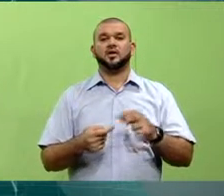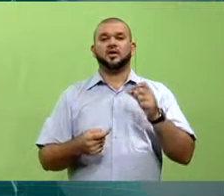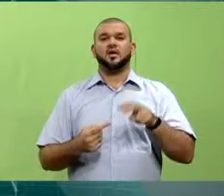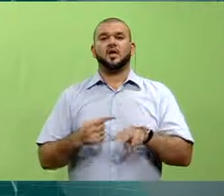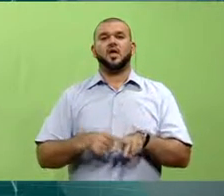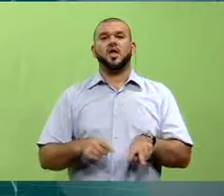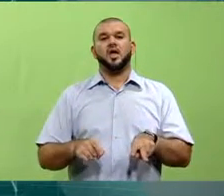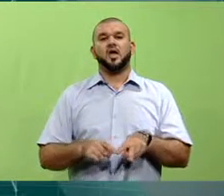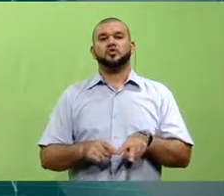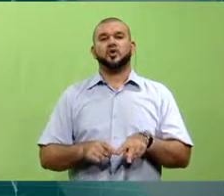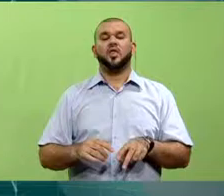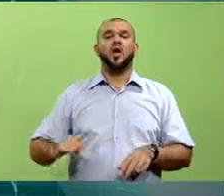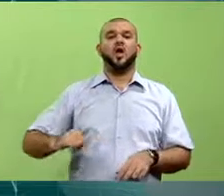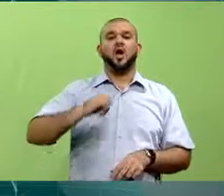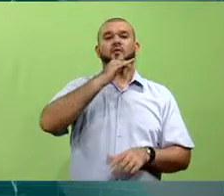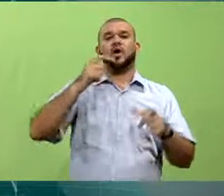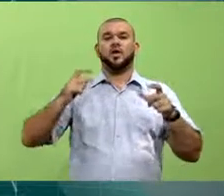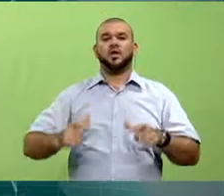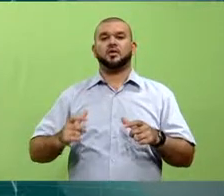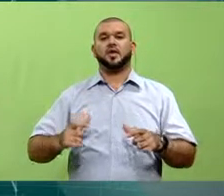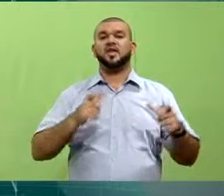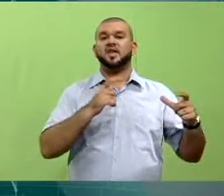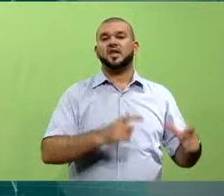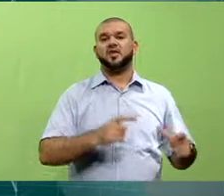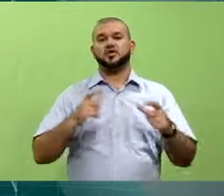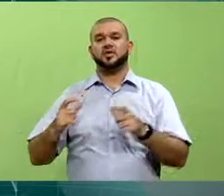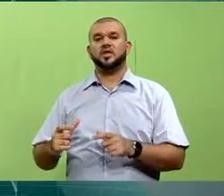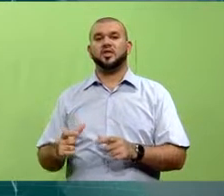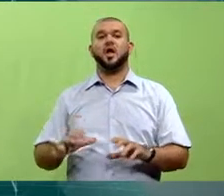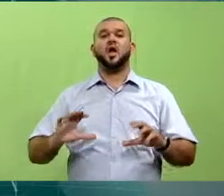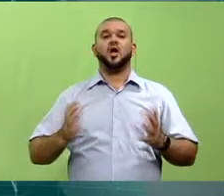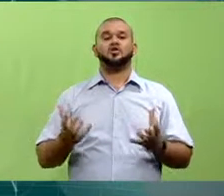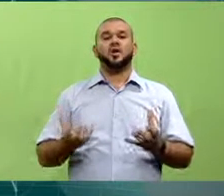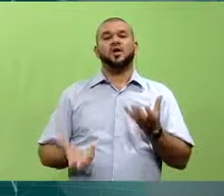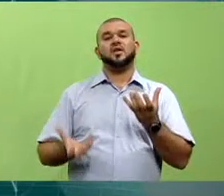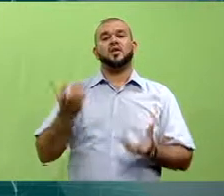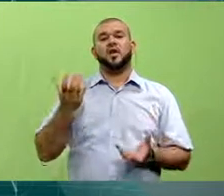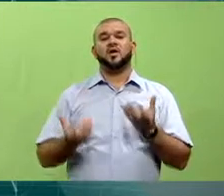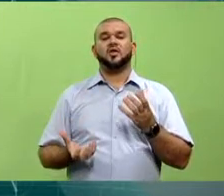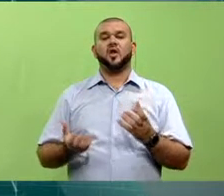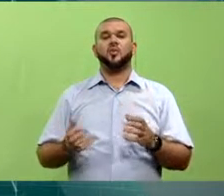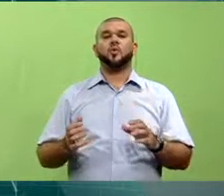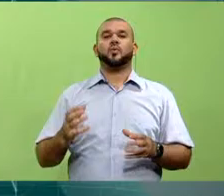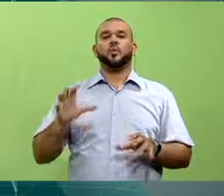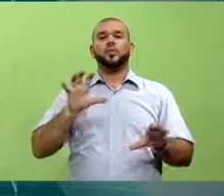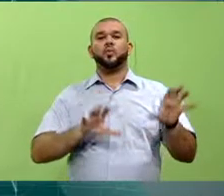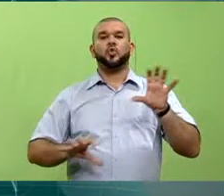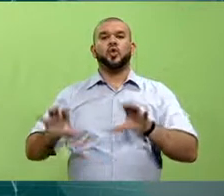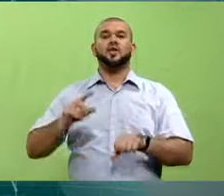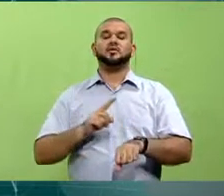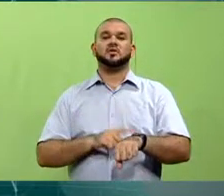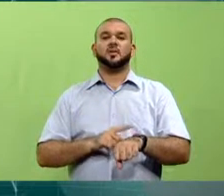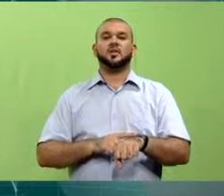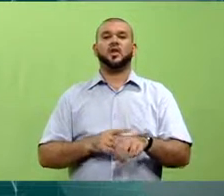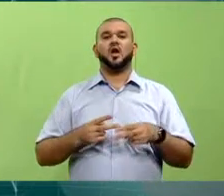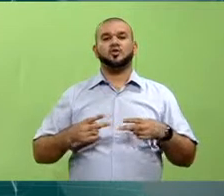müdahale zamanı açısından sıkıntıları gidermek için konuşlanma noktasını değiştirdiklerini söyledi.